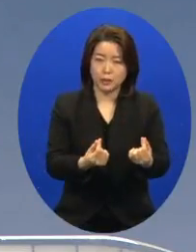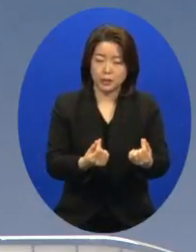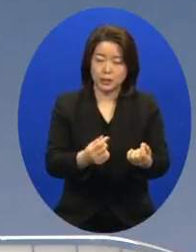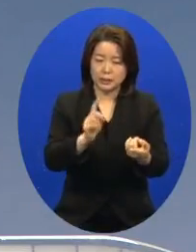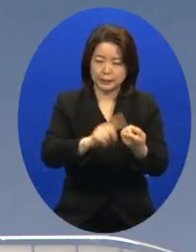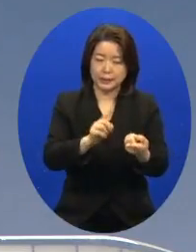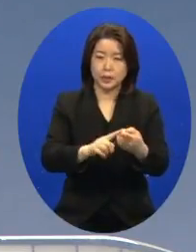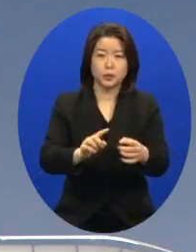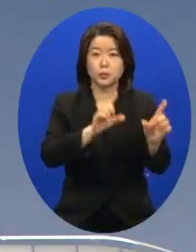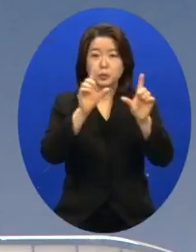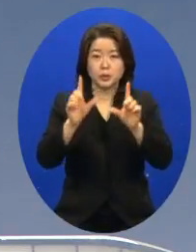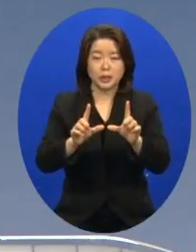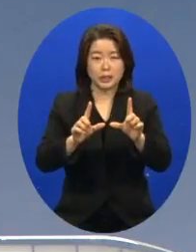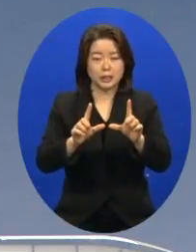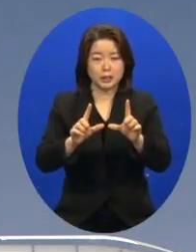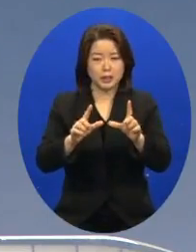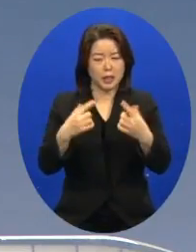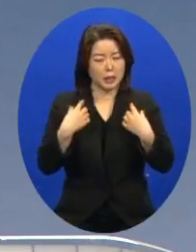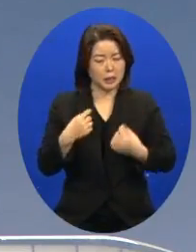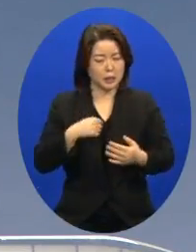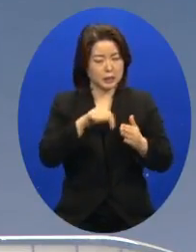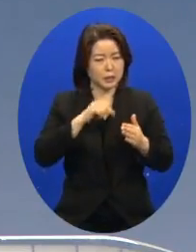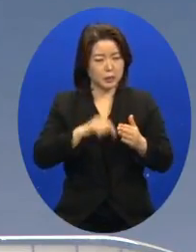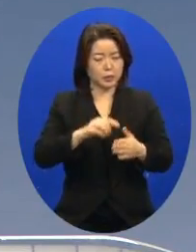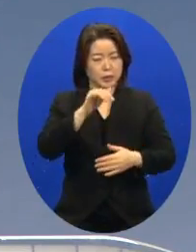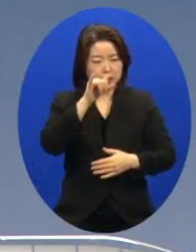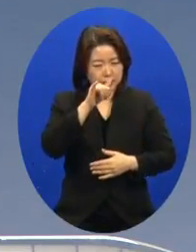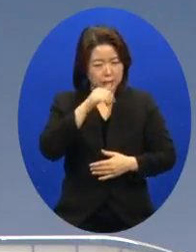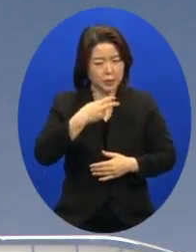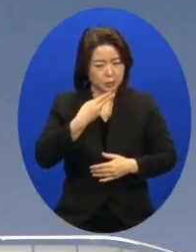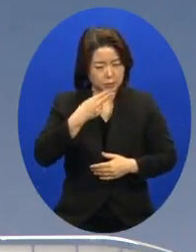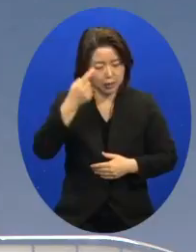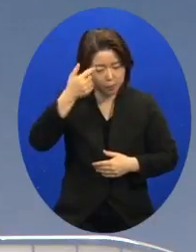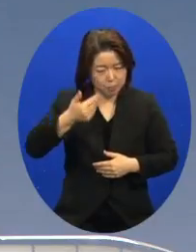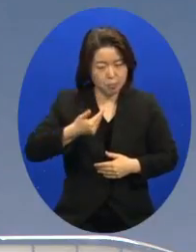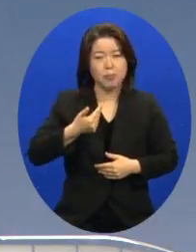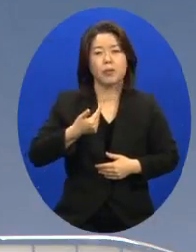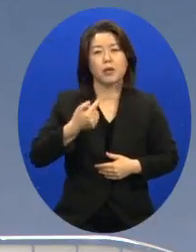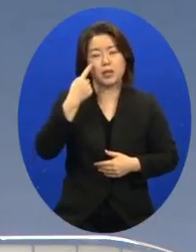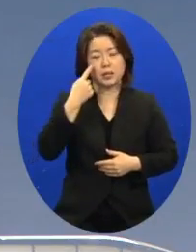사는 것은 엇 혹시 여전히 여러분 속에 있지 않습니까